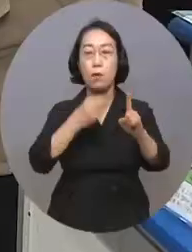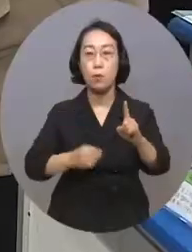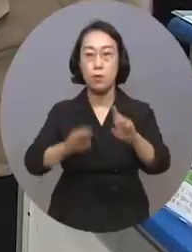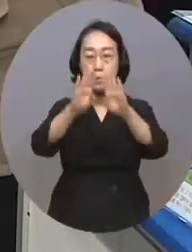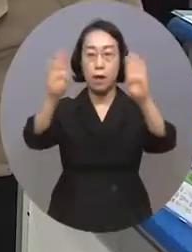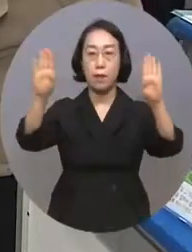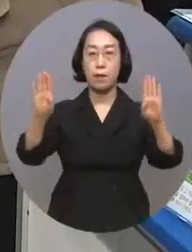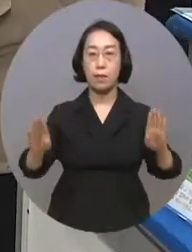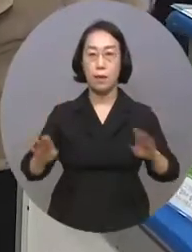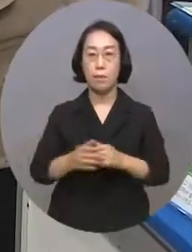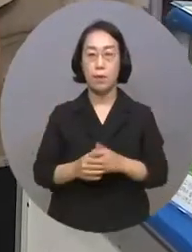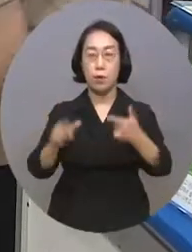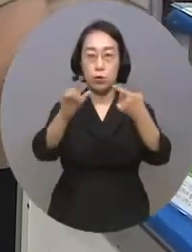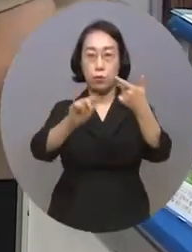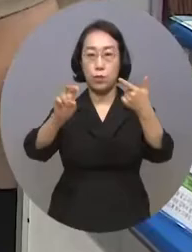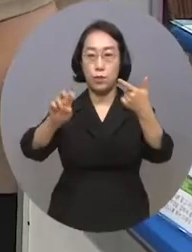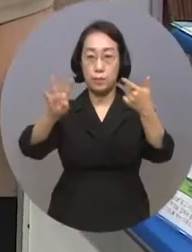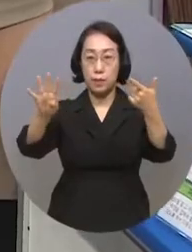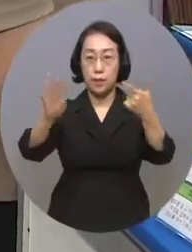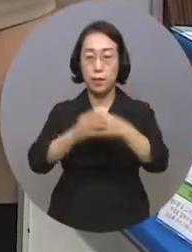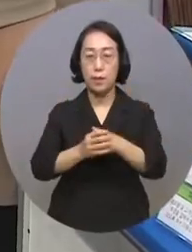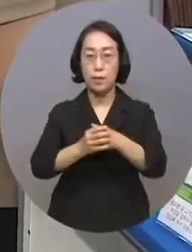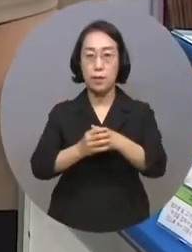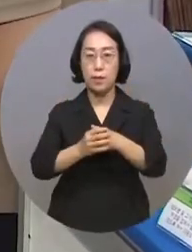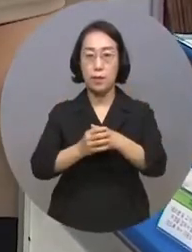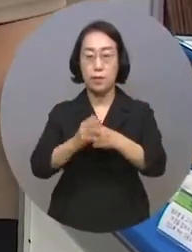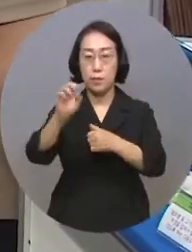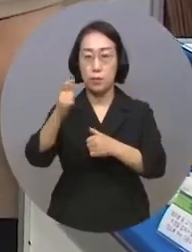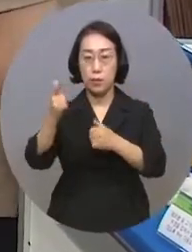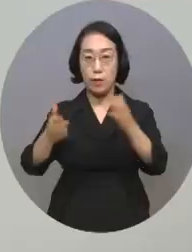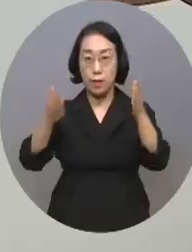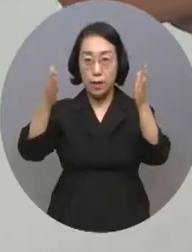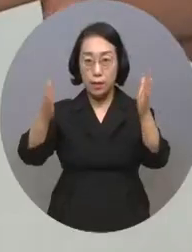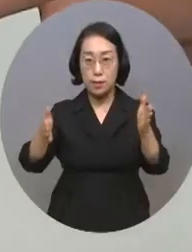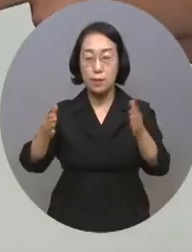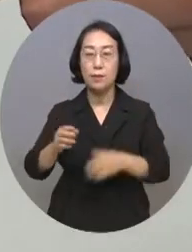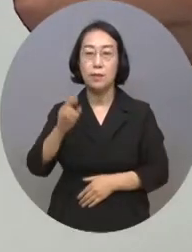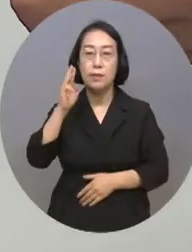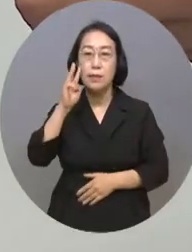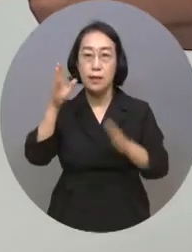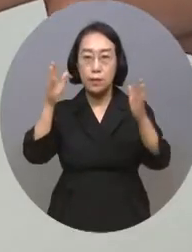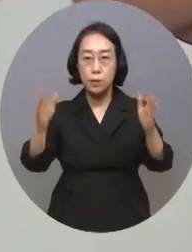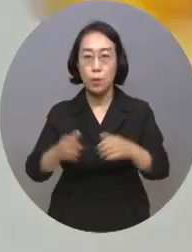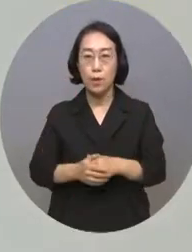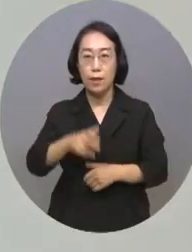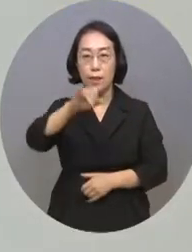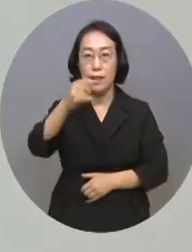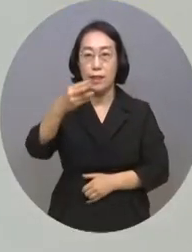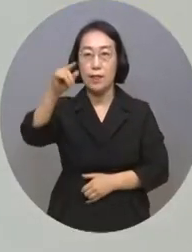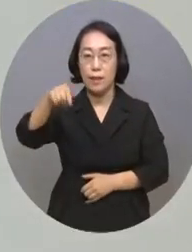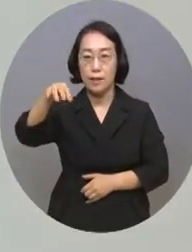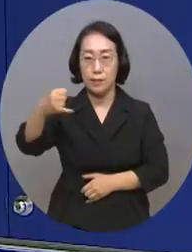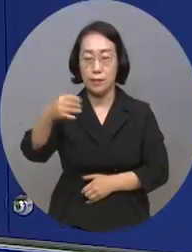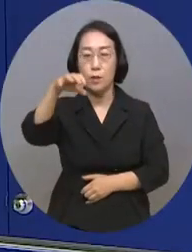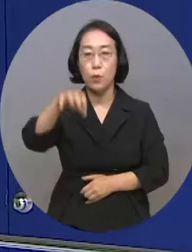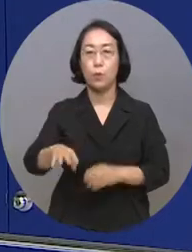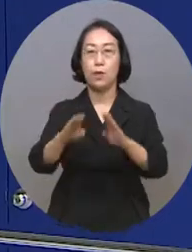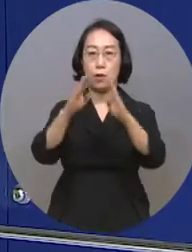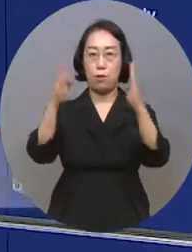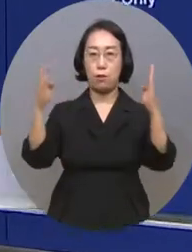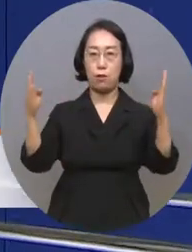지난 6월 24일부터 26일까지 사회 간 경기도 고양시 킨텍스에서 열렸습니다